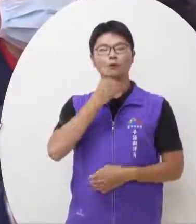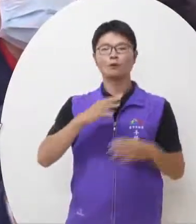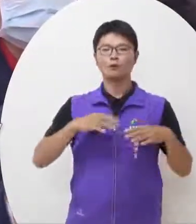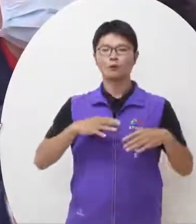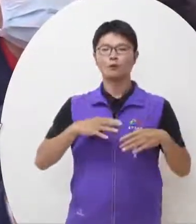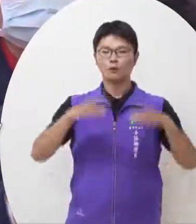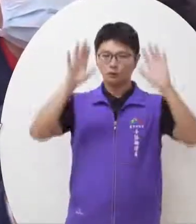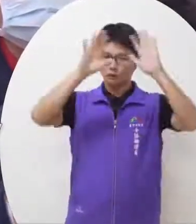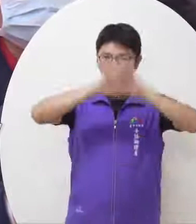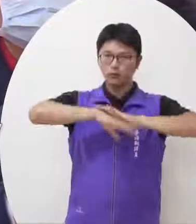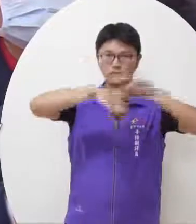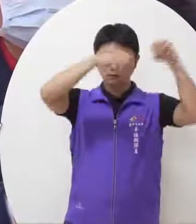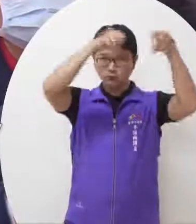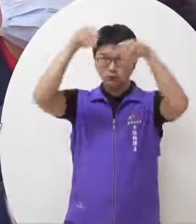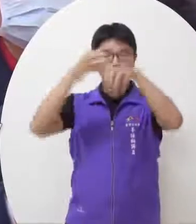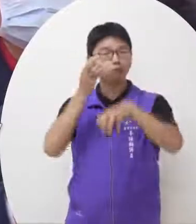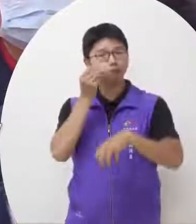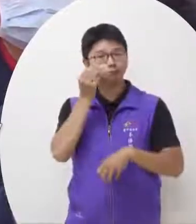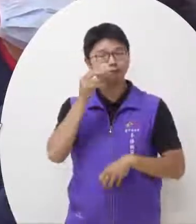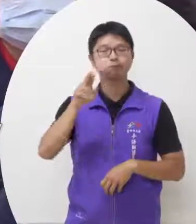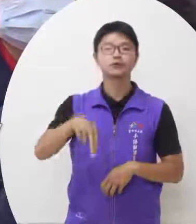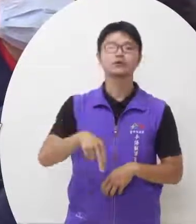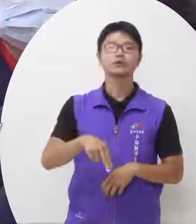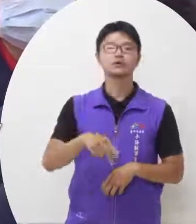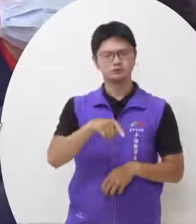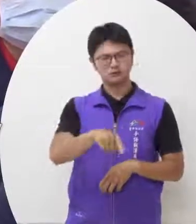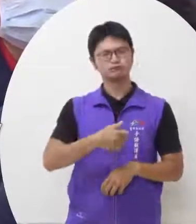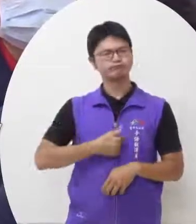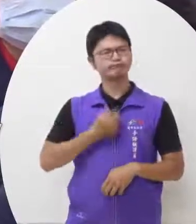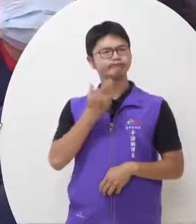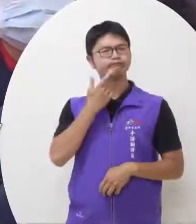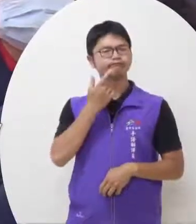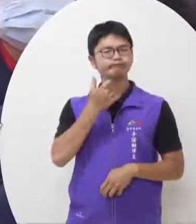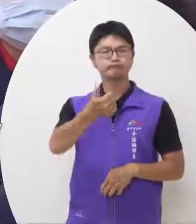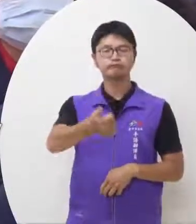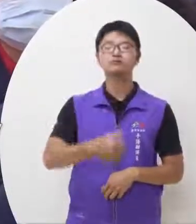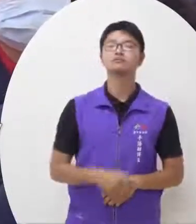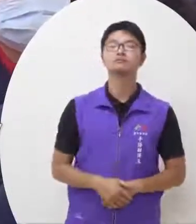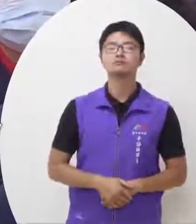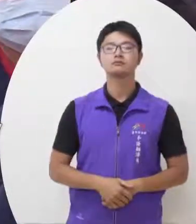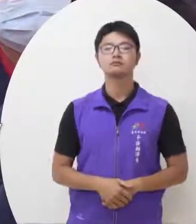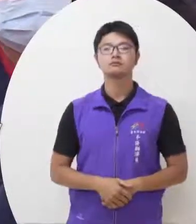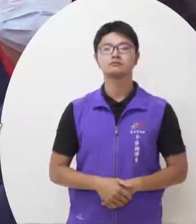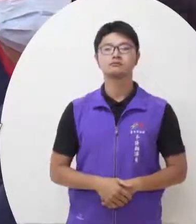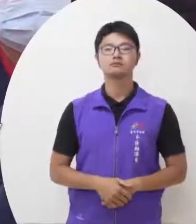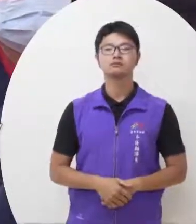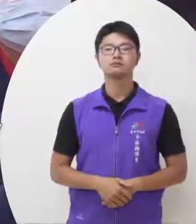光这个看起来都是非常美的一个地方。我们也希望借这个机会向